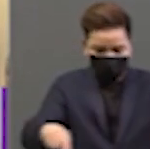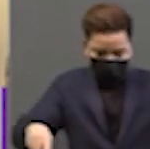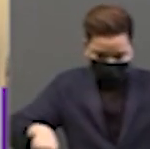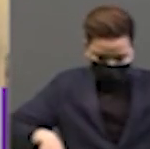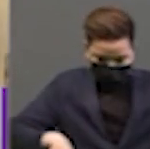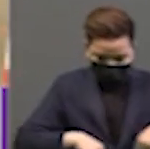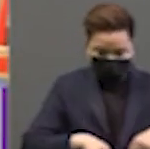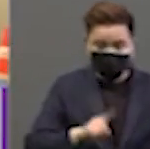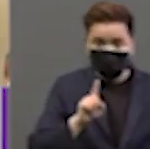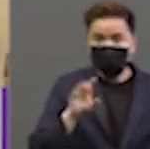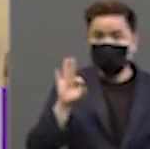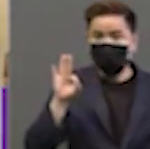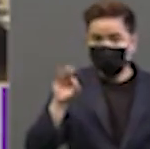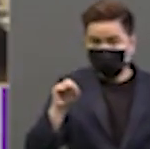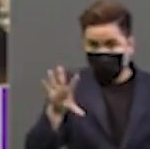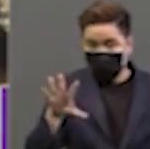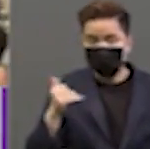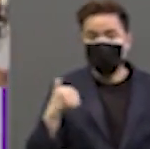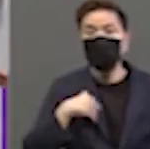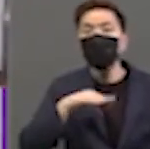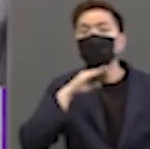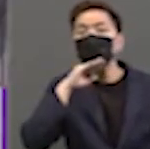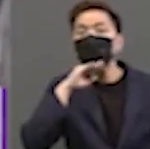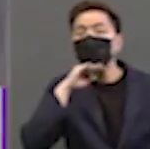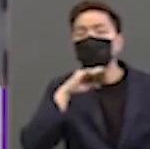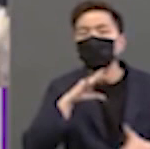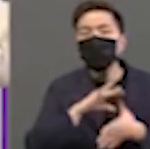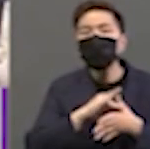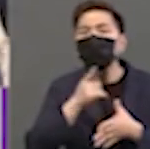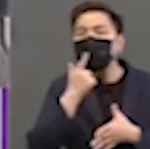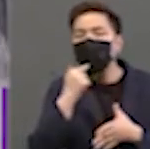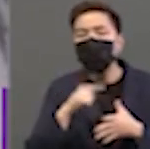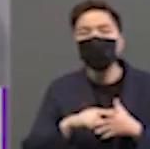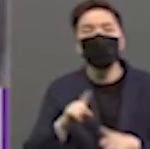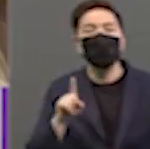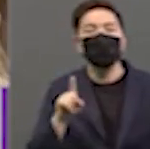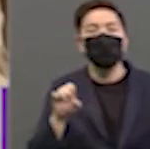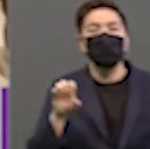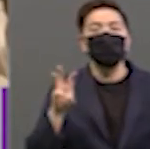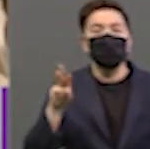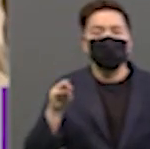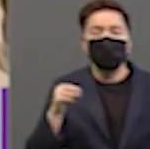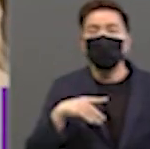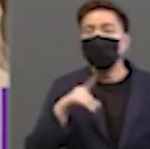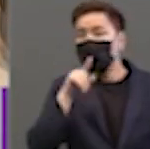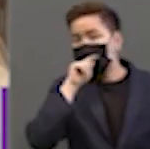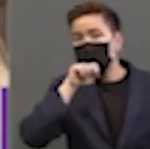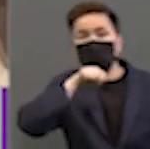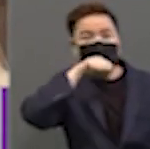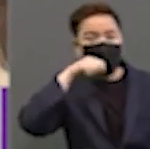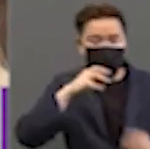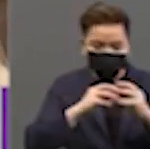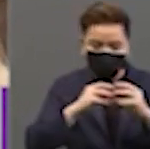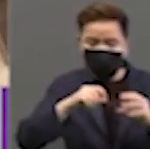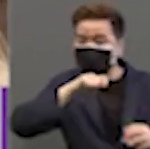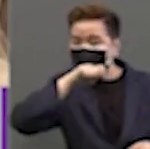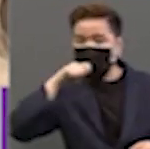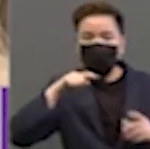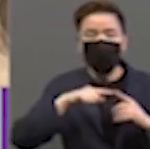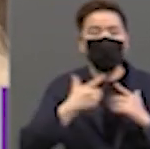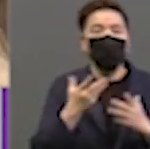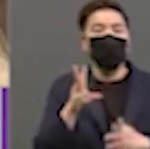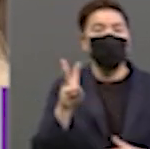จุดคะแล้วก็มีรถโมบายอีก 25คันนี้เฉพาะกรุงเทพเนี่ย